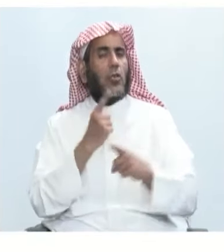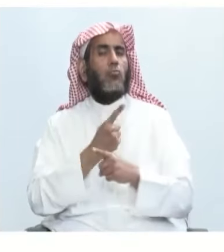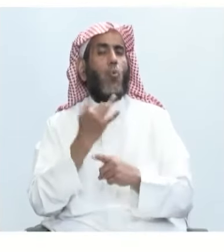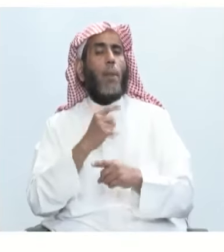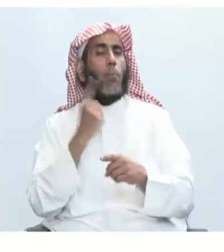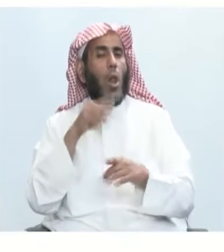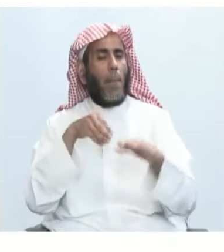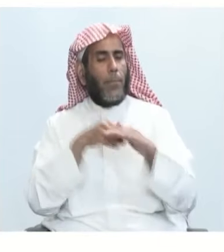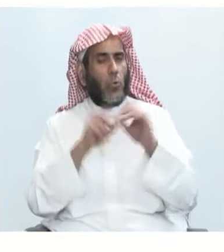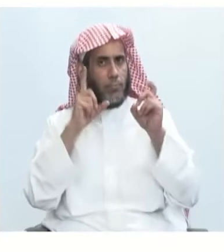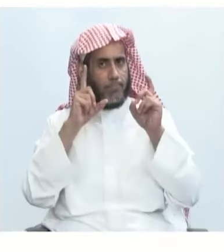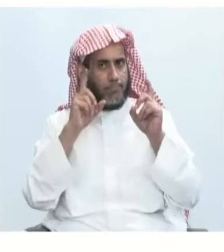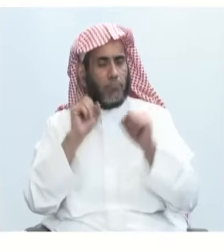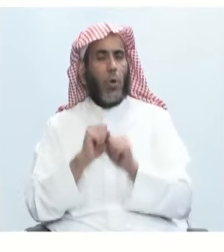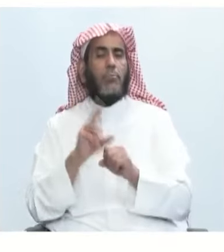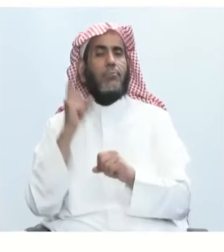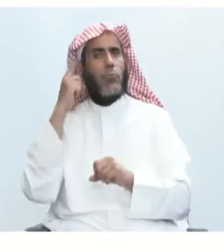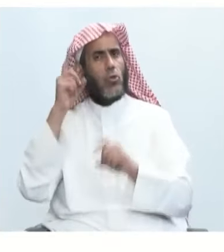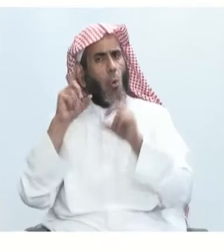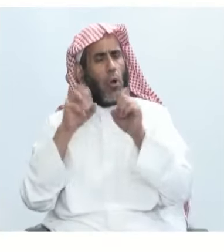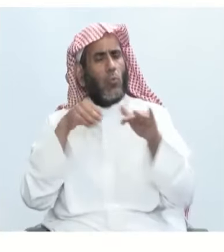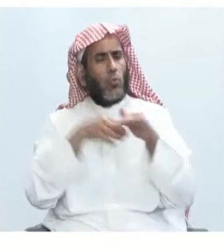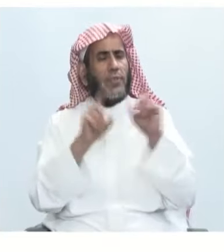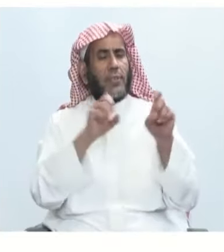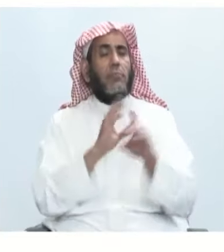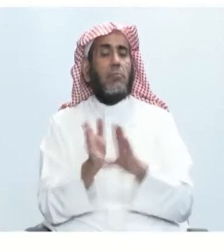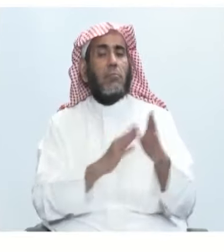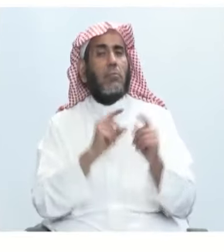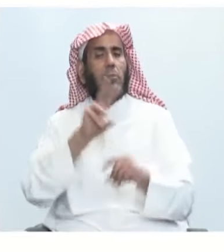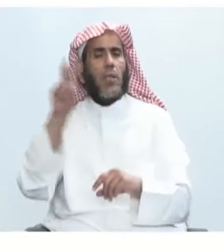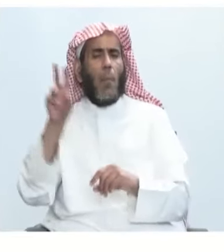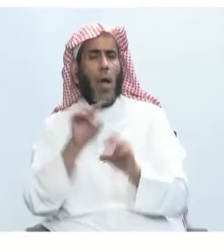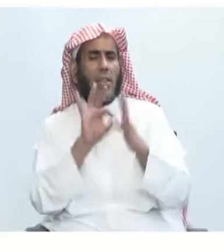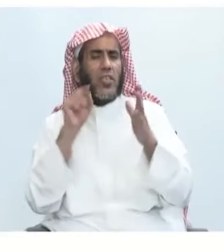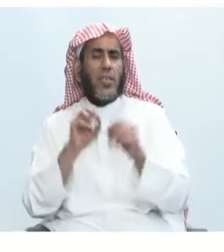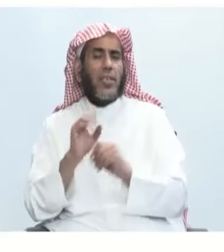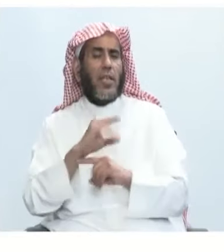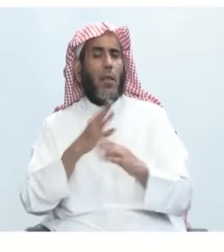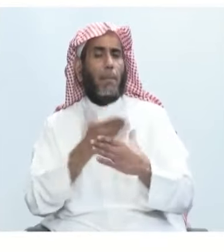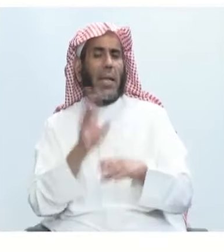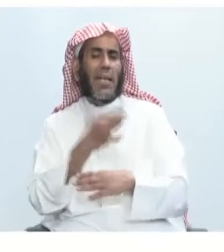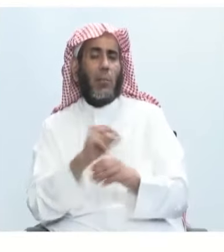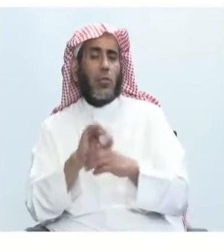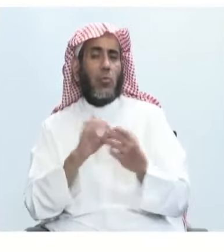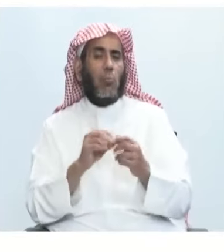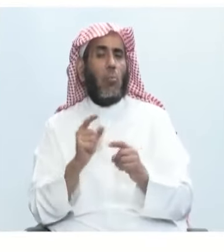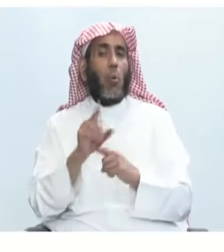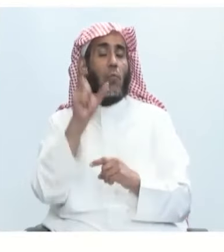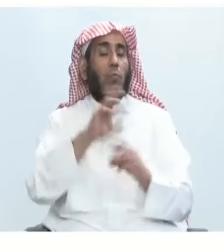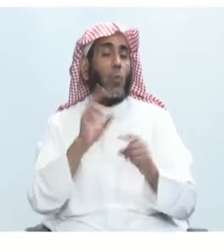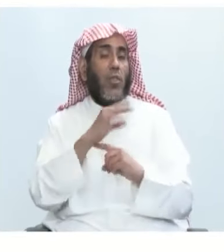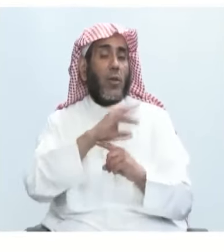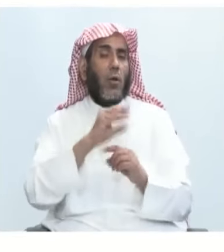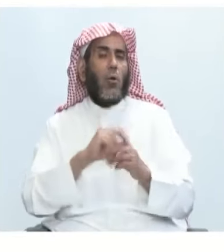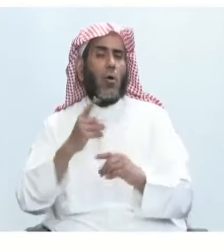الدرس الرقمي لاحظوا هنا نماذج التاثير هنا بينك وبين زملائك موقف الطرف المؤثر وهنا